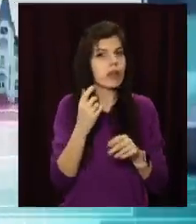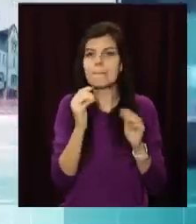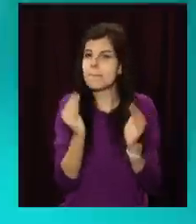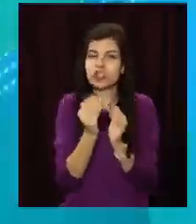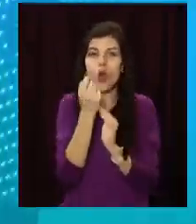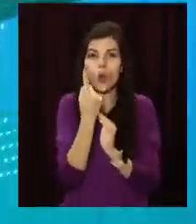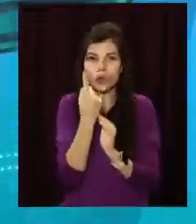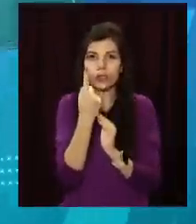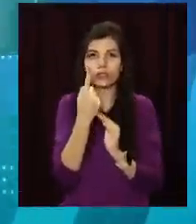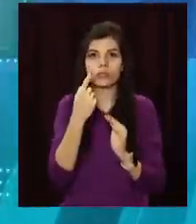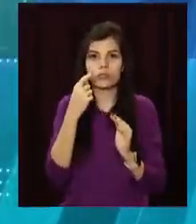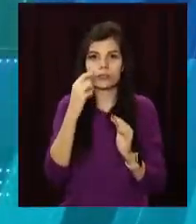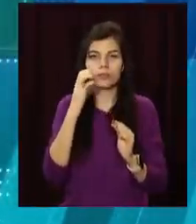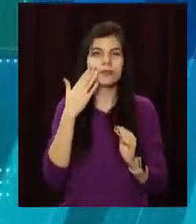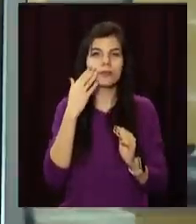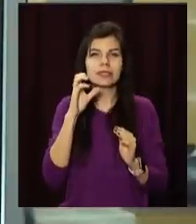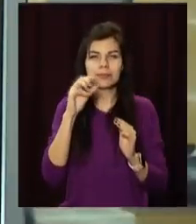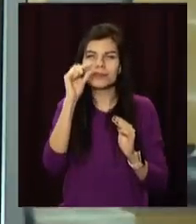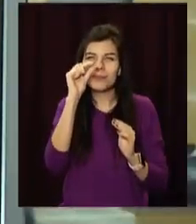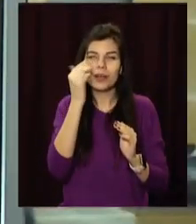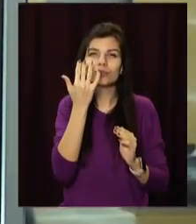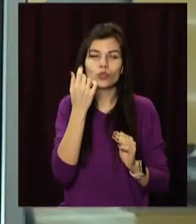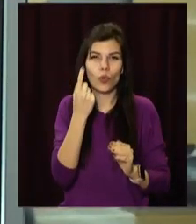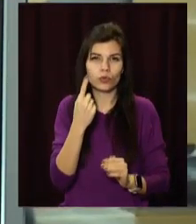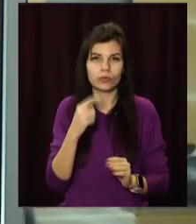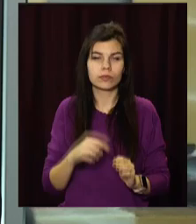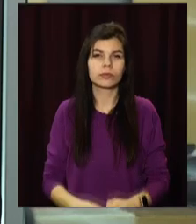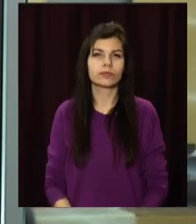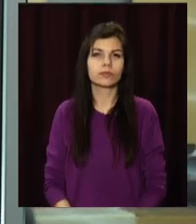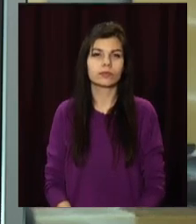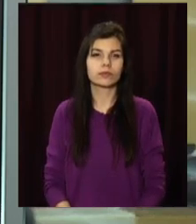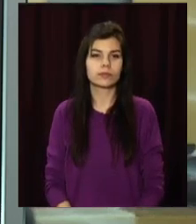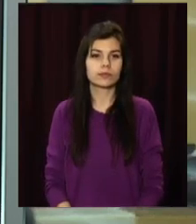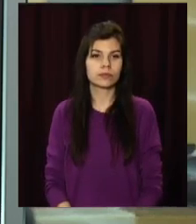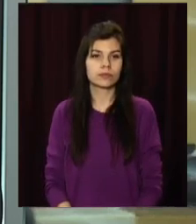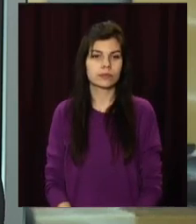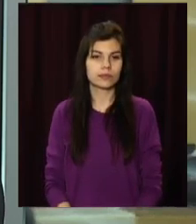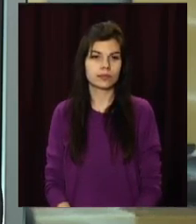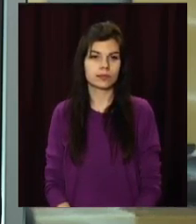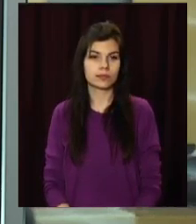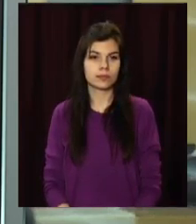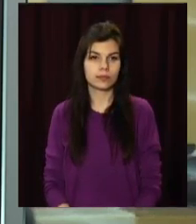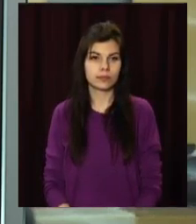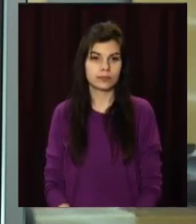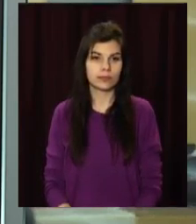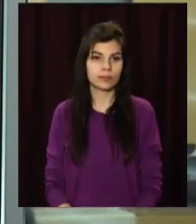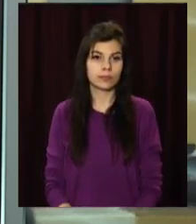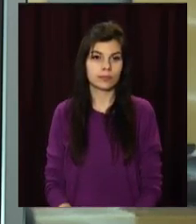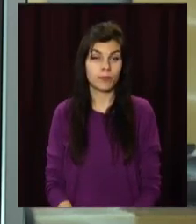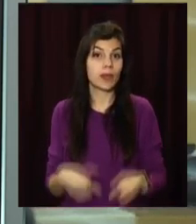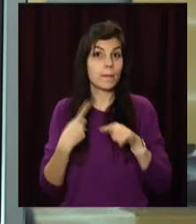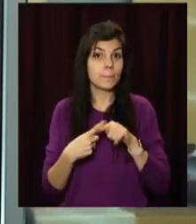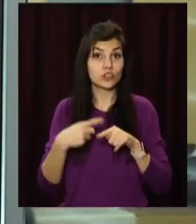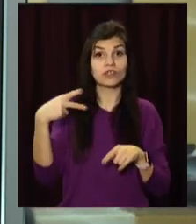дату повернення вкладу та подовження його терміну, а шрифт тексту не менше 11 друкарських пунктів.